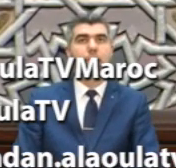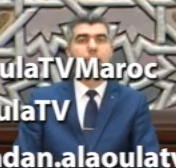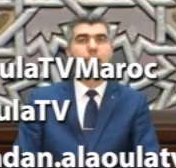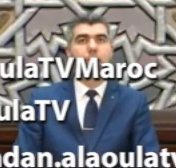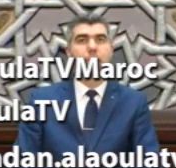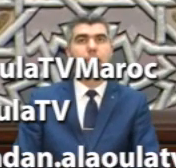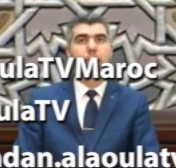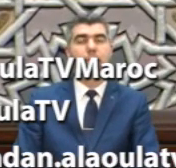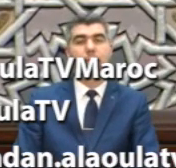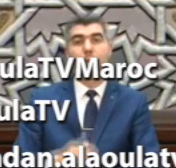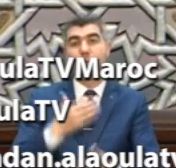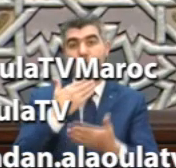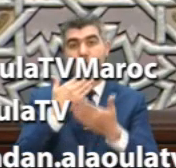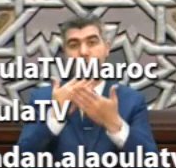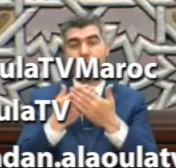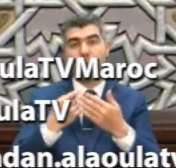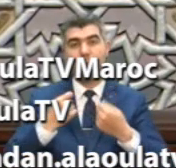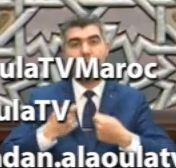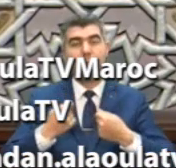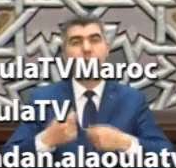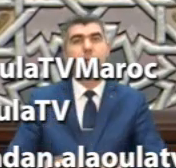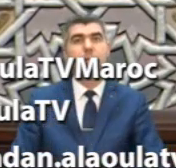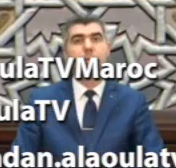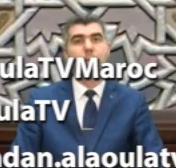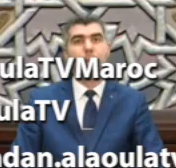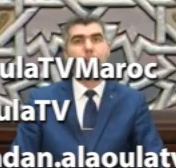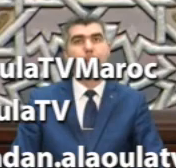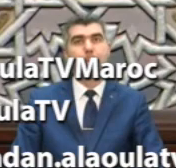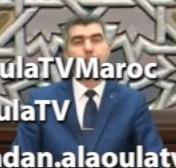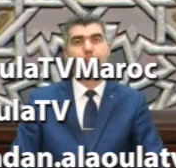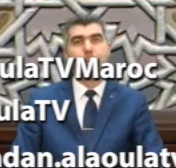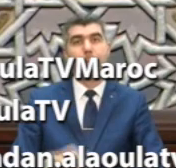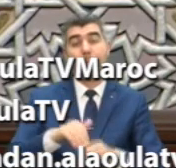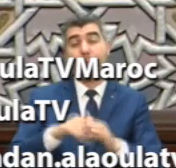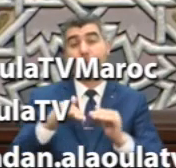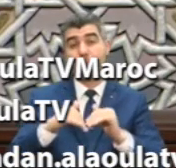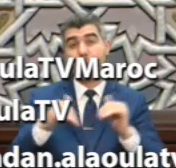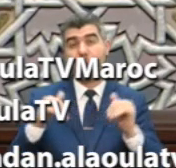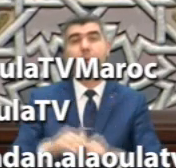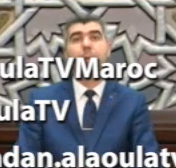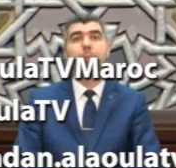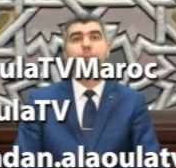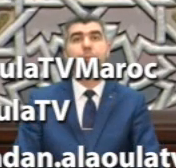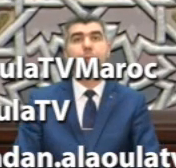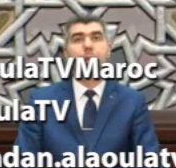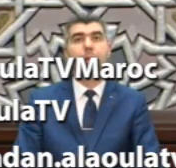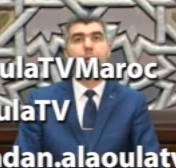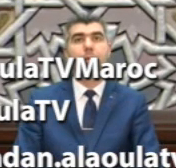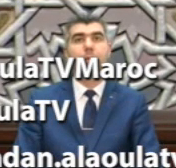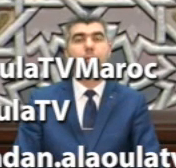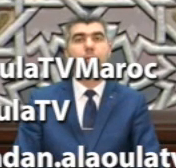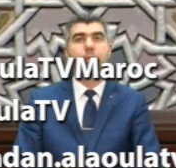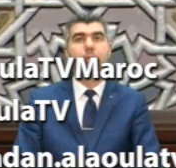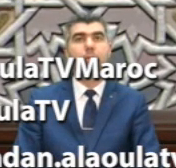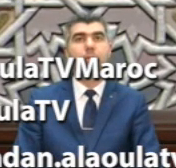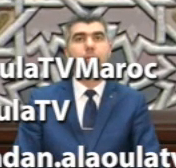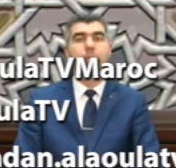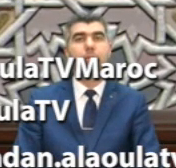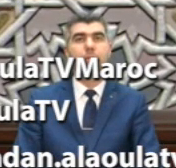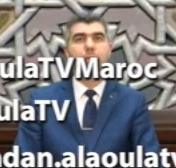أنا السيدة الرئيسة، السيد المستشار المحترم، أولا هذا السؤال له فين هو؟